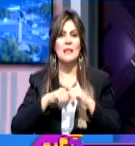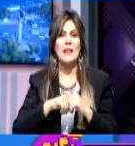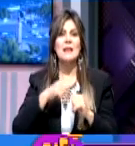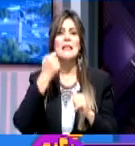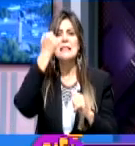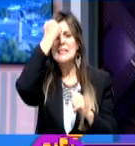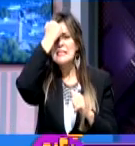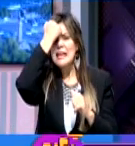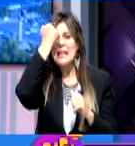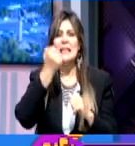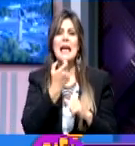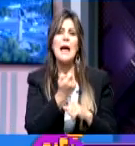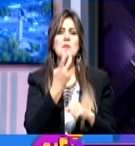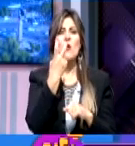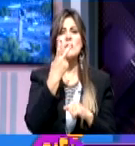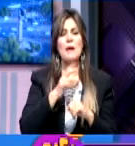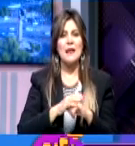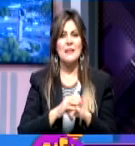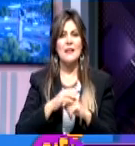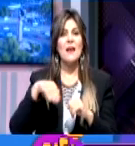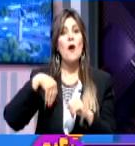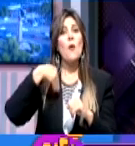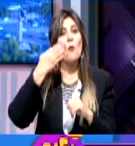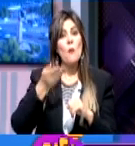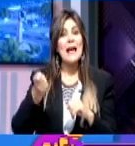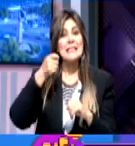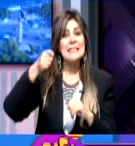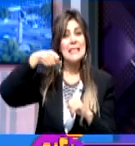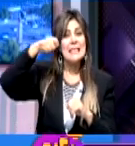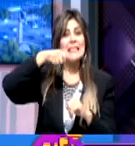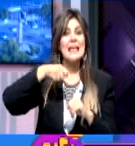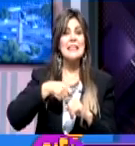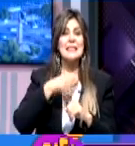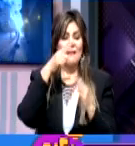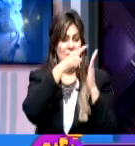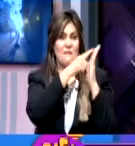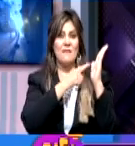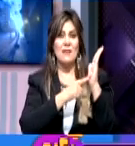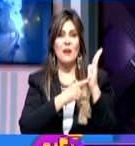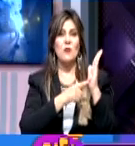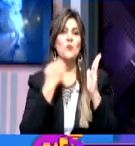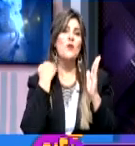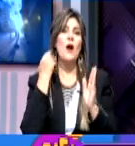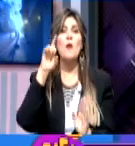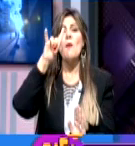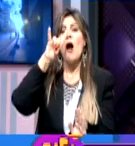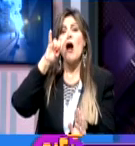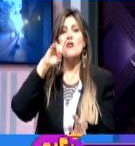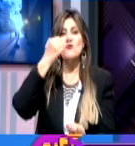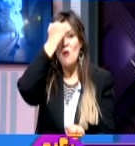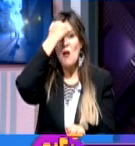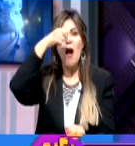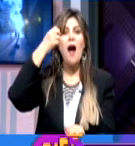1975، ثم أعيد التأكيد عليها في القانون رقم 10 لسنة 2018. وهي